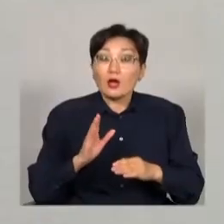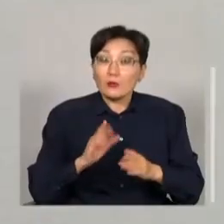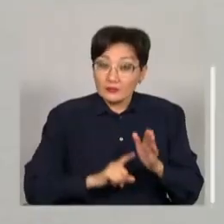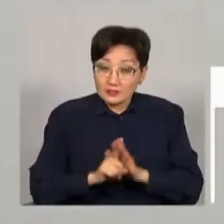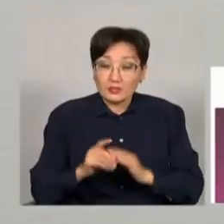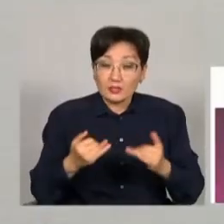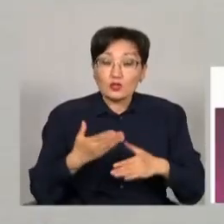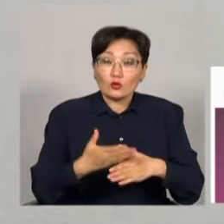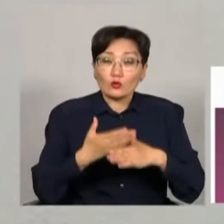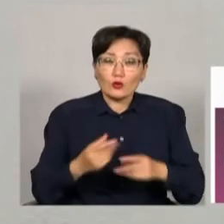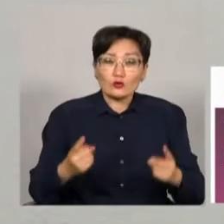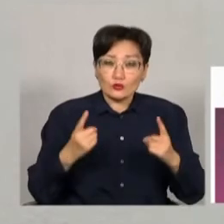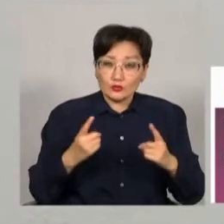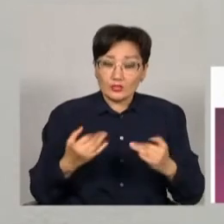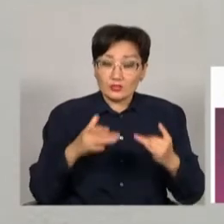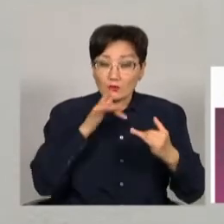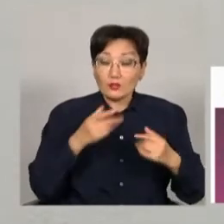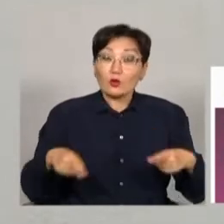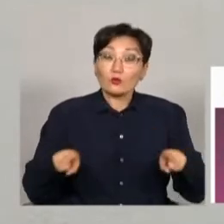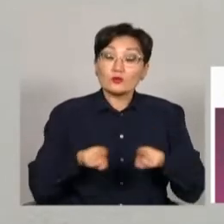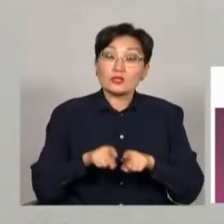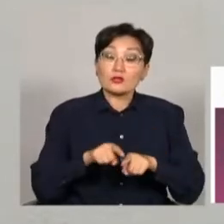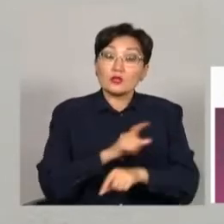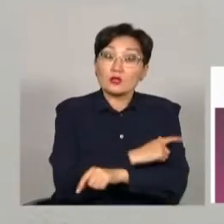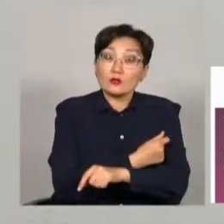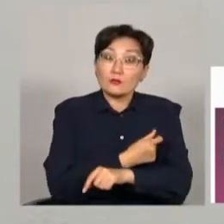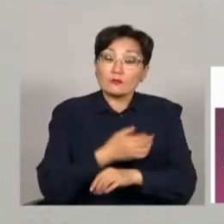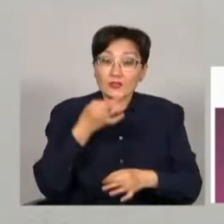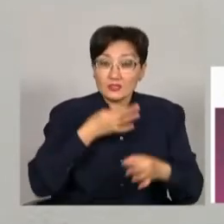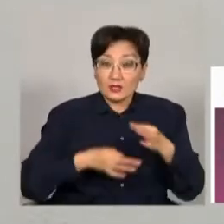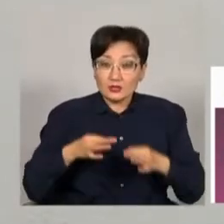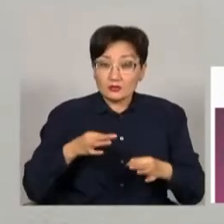таңда барлық осындай дәріге төзімділік түрін